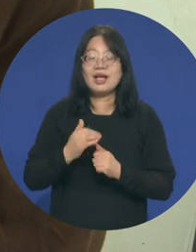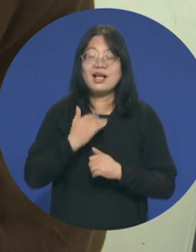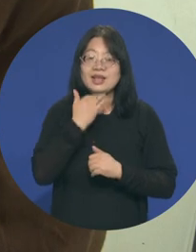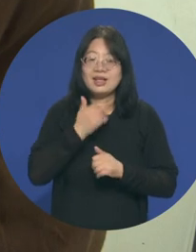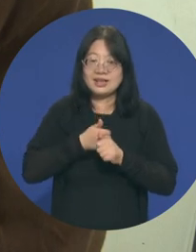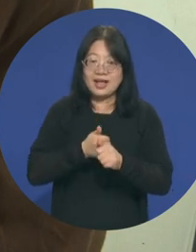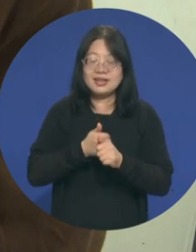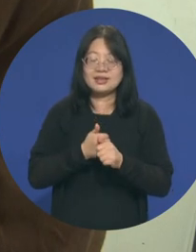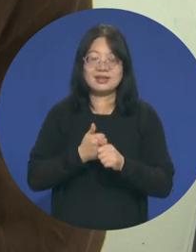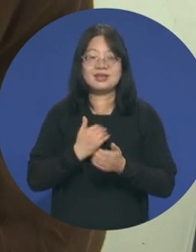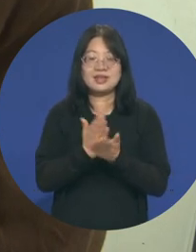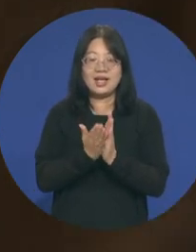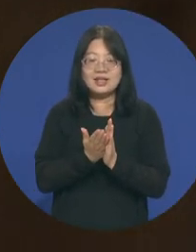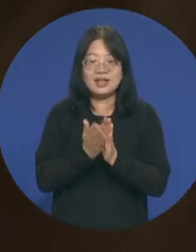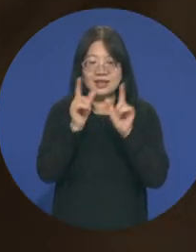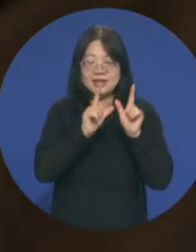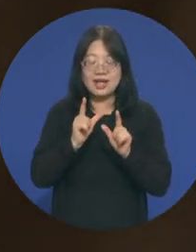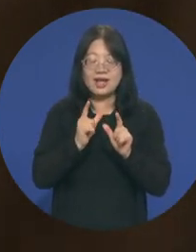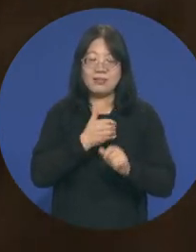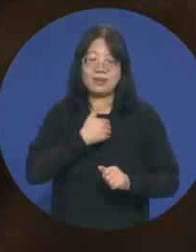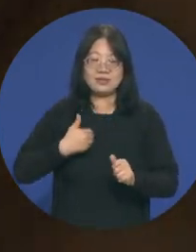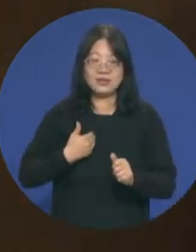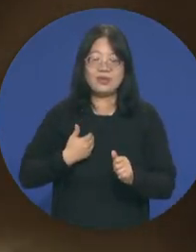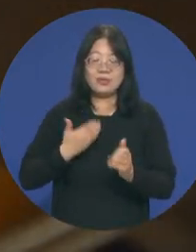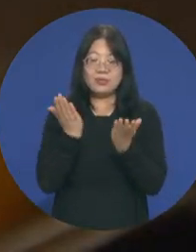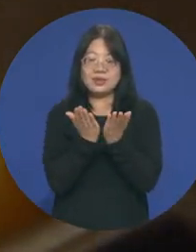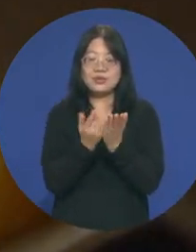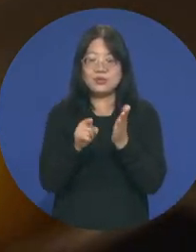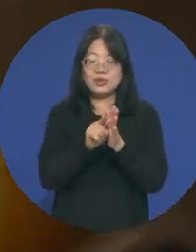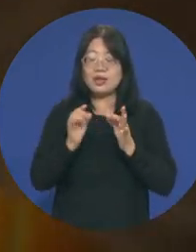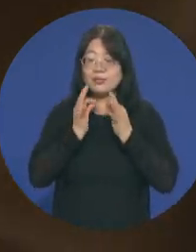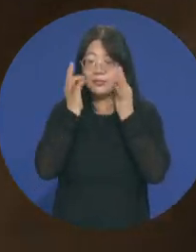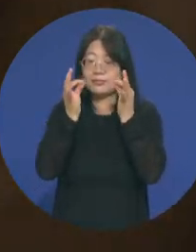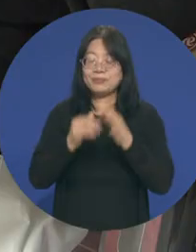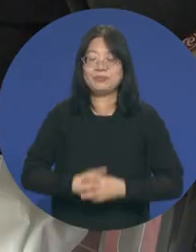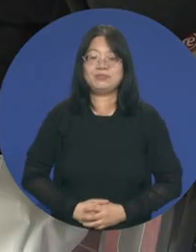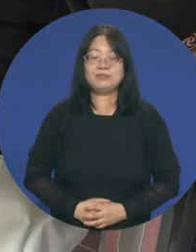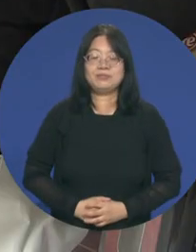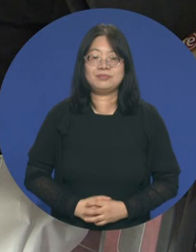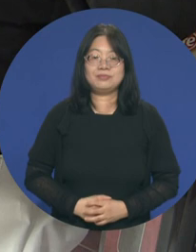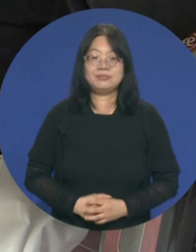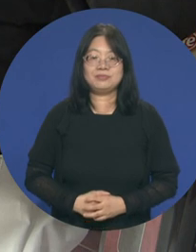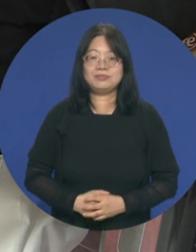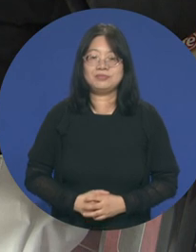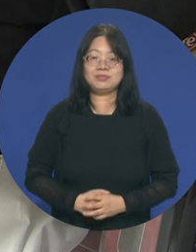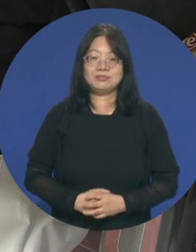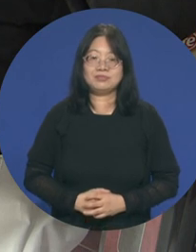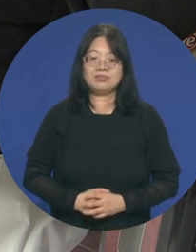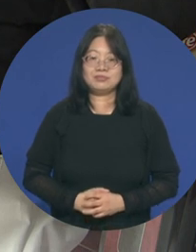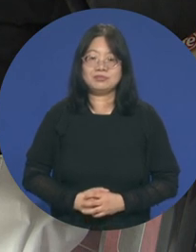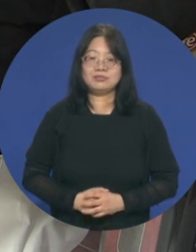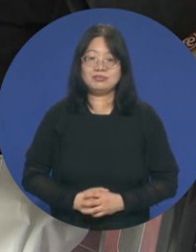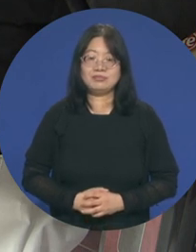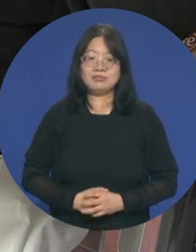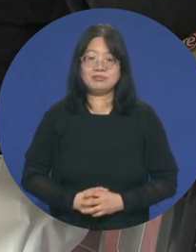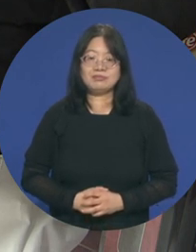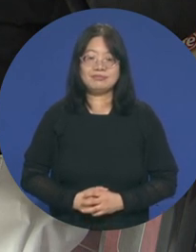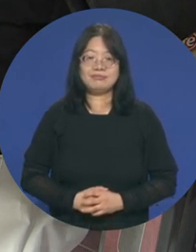다양한 1인 가구에 맞춤형 지원을 위해 총력을 다하고 있습니다. GTV 뉴스 최창순입니다.